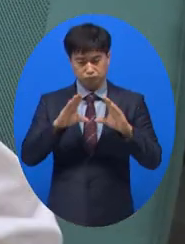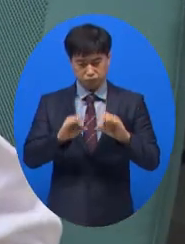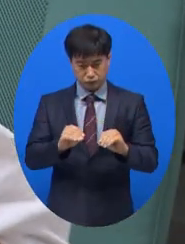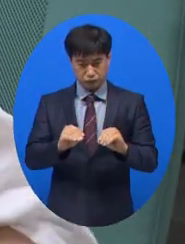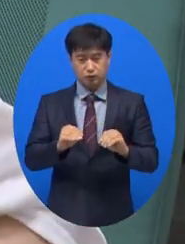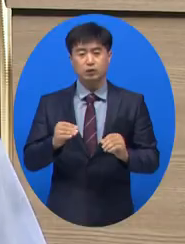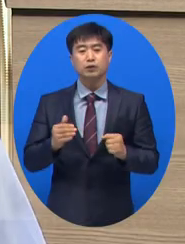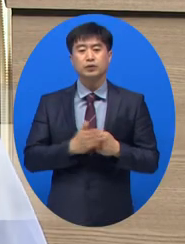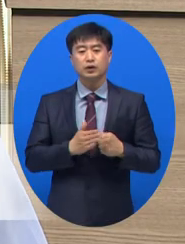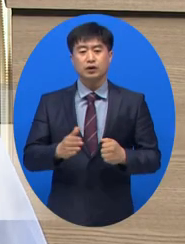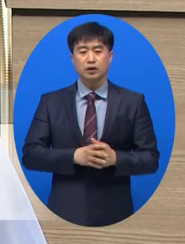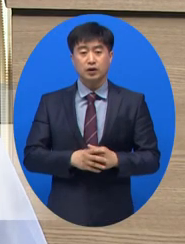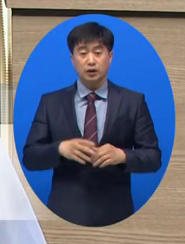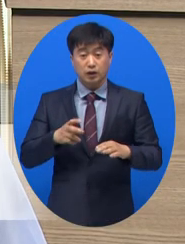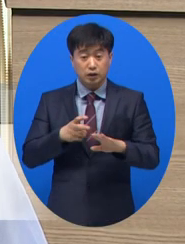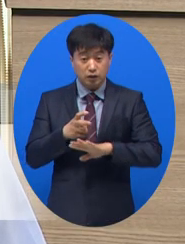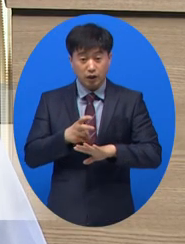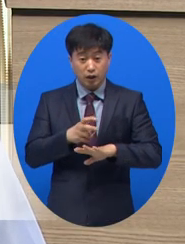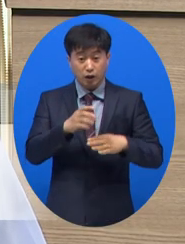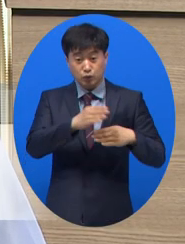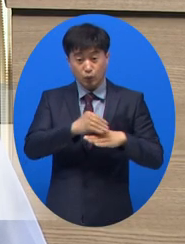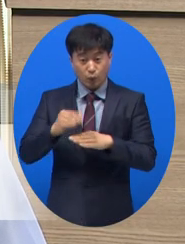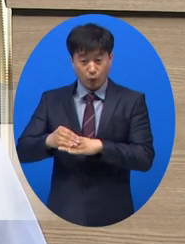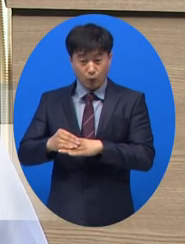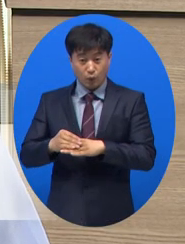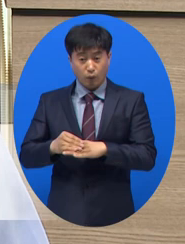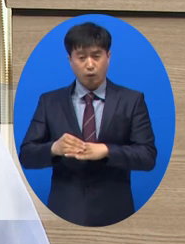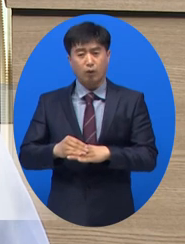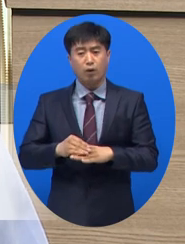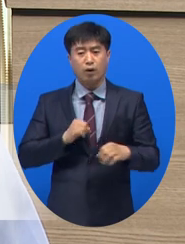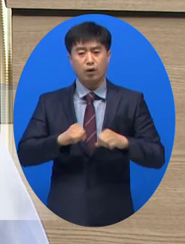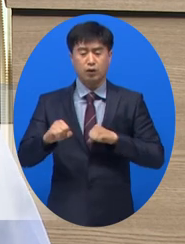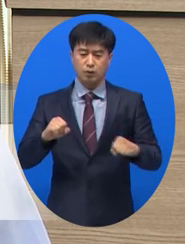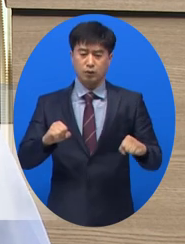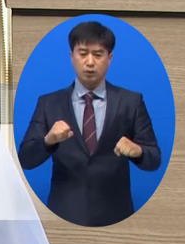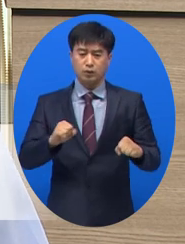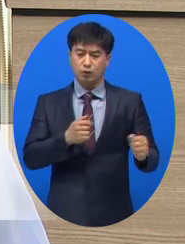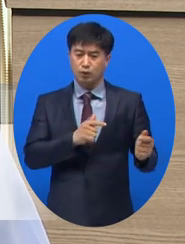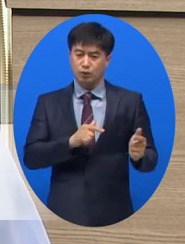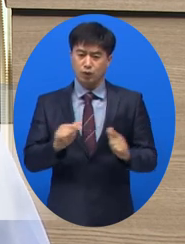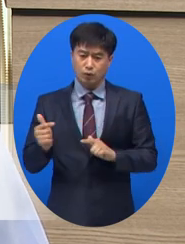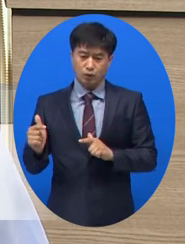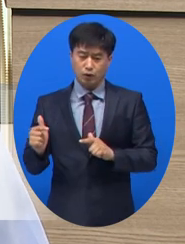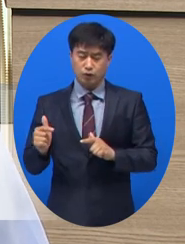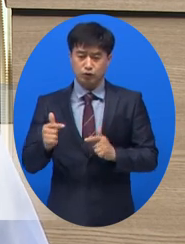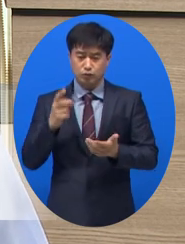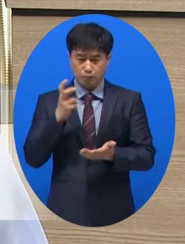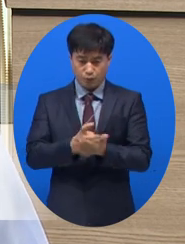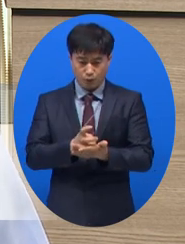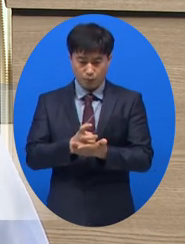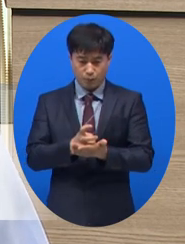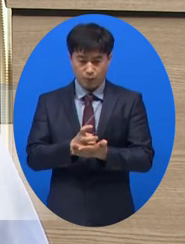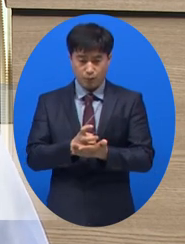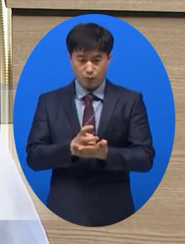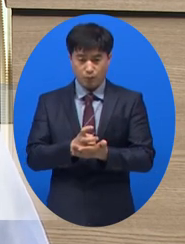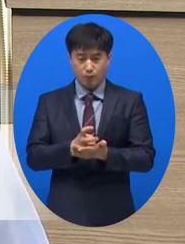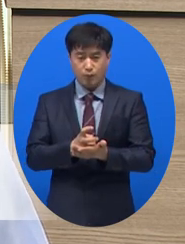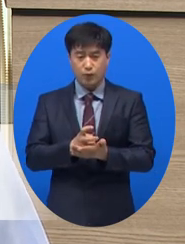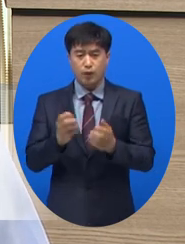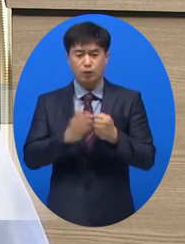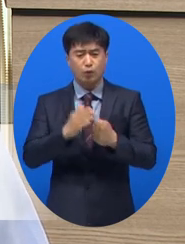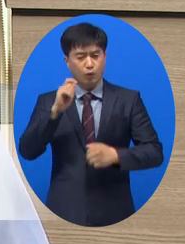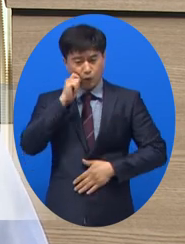때문입니다 사회 환경의 저희 제품을 적용하려고 하는 그런 시도가 상당히 많은 규제나 이런